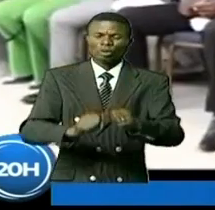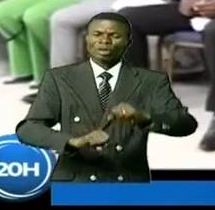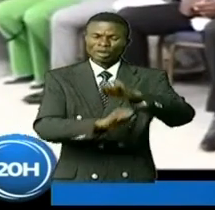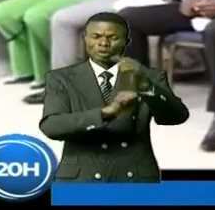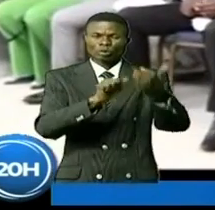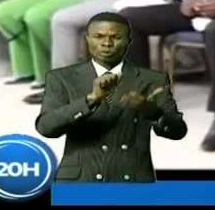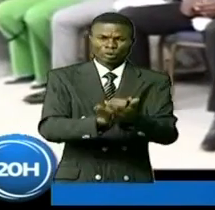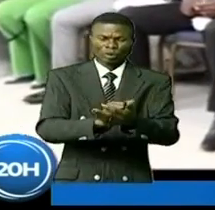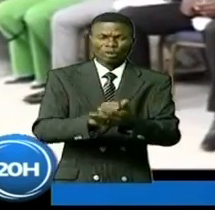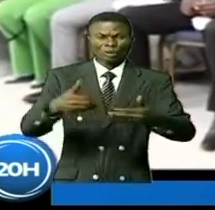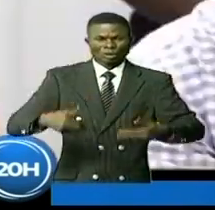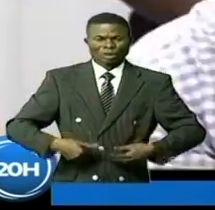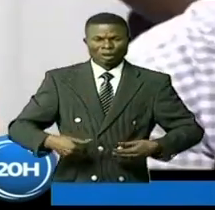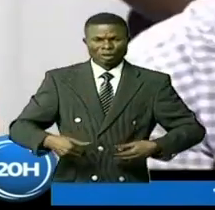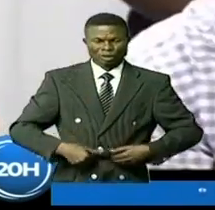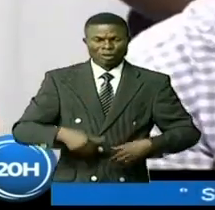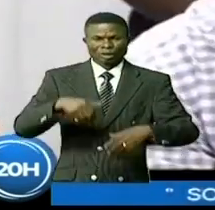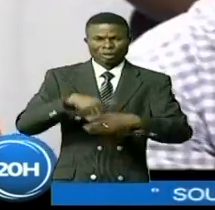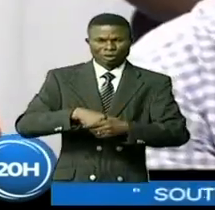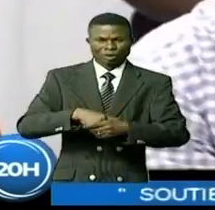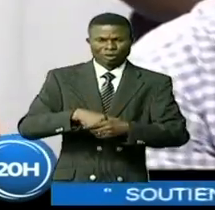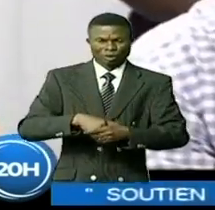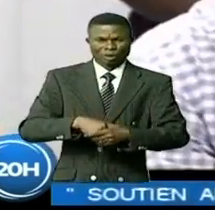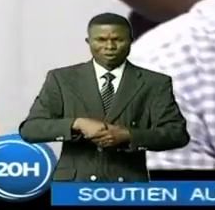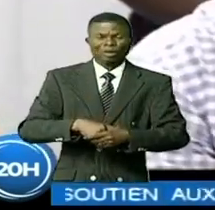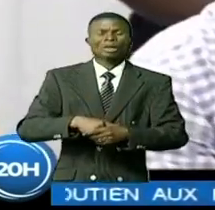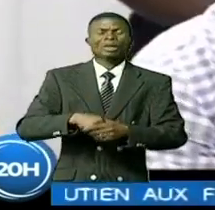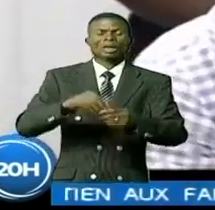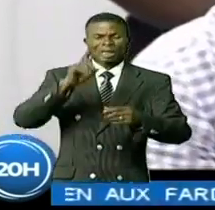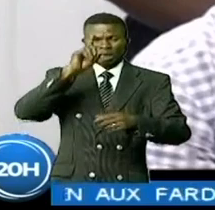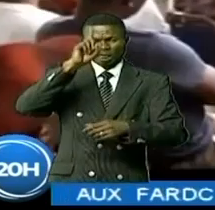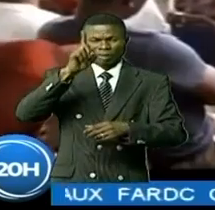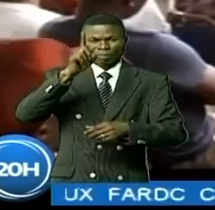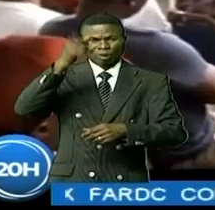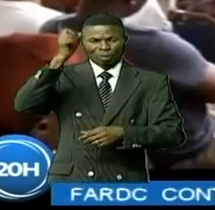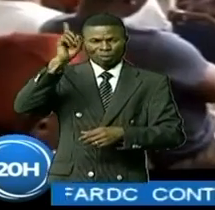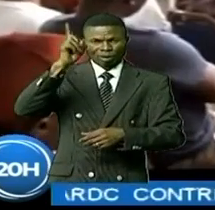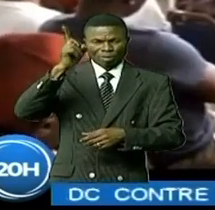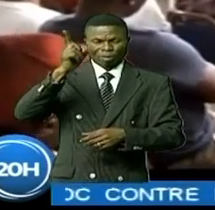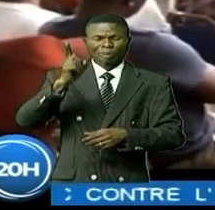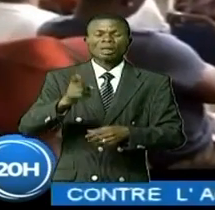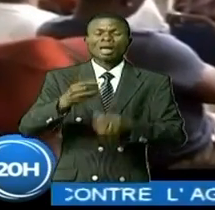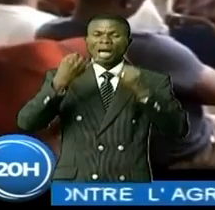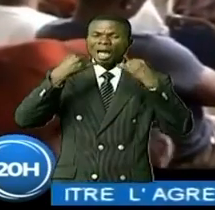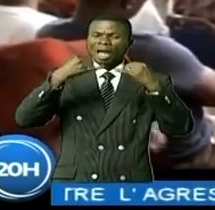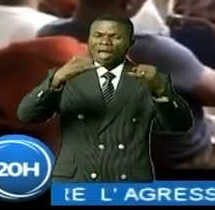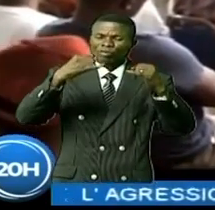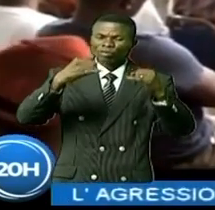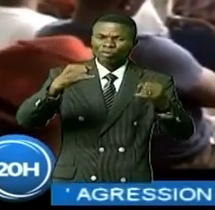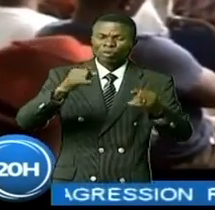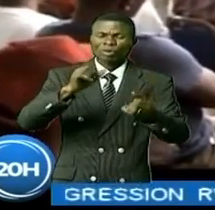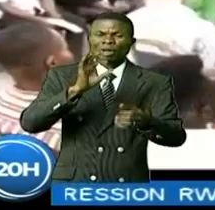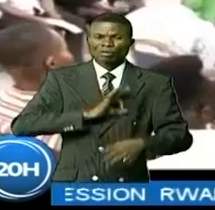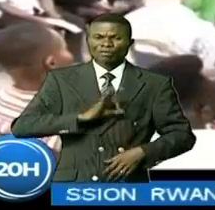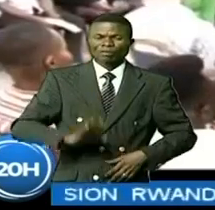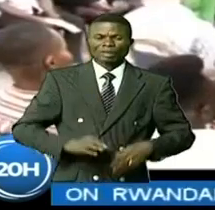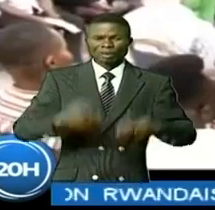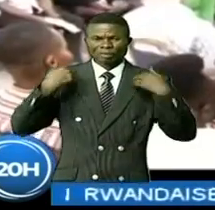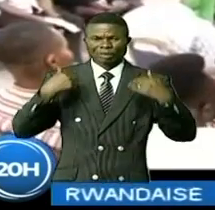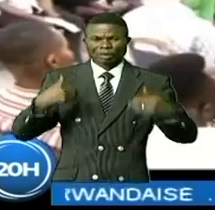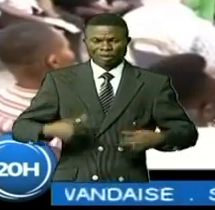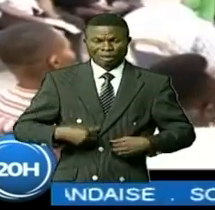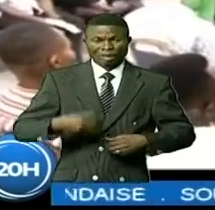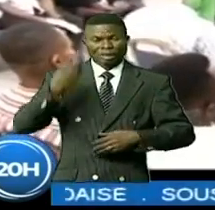Le jeune regroupé au sein du cerveau des têtes était le premier à être éclairé sur Fati Santé qui